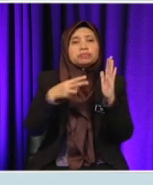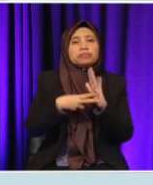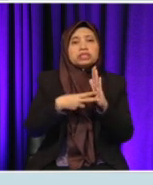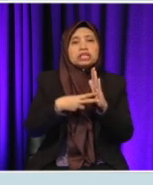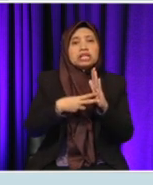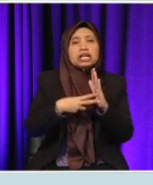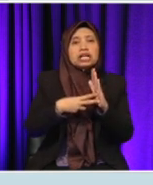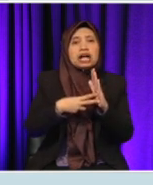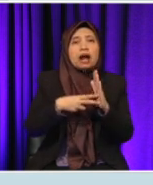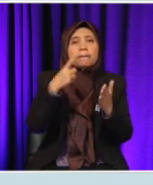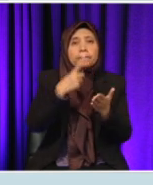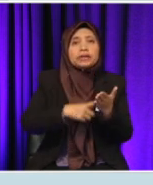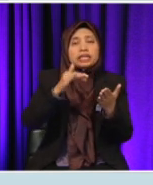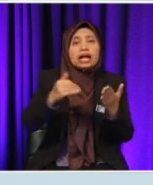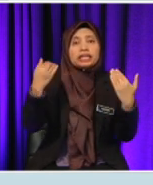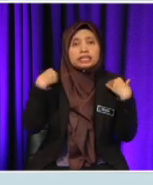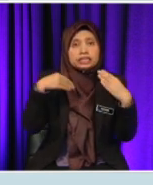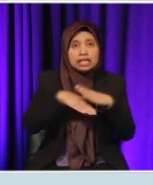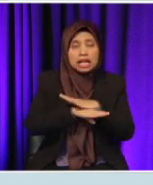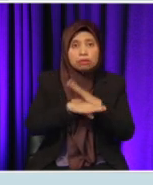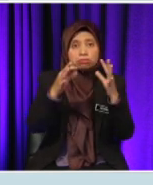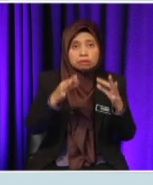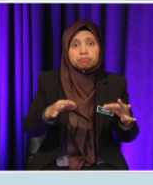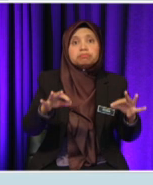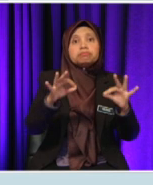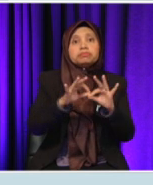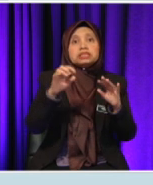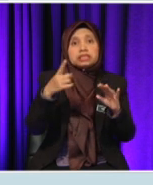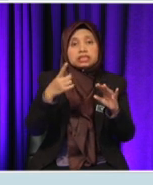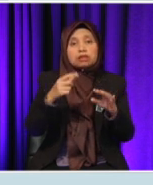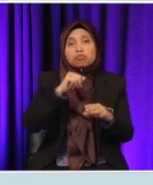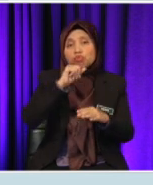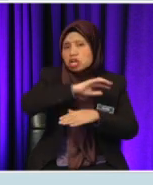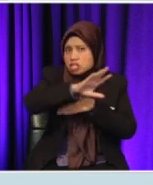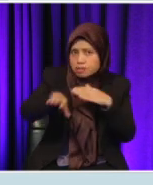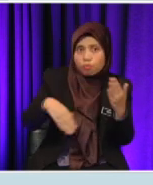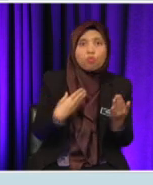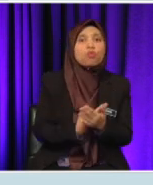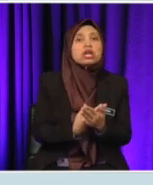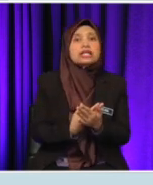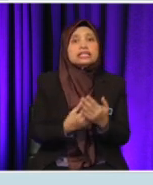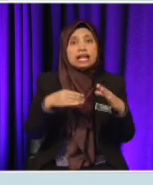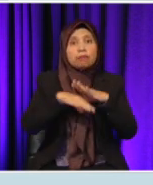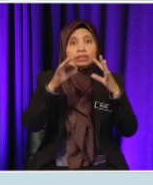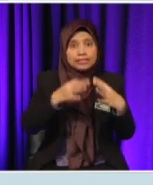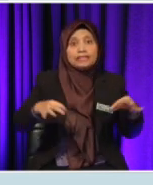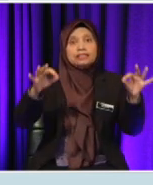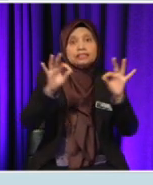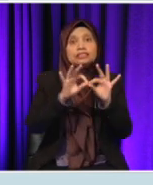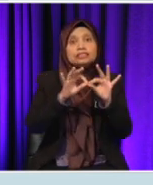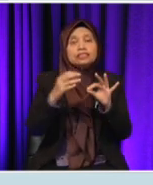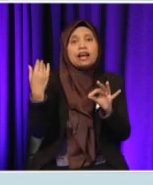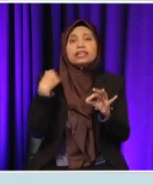yang terdapat dalam petikan saja bukannya yang terdapat dalam keseluruhan cerpen itu ada